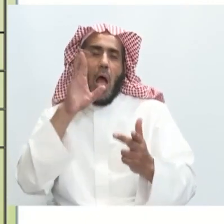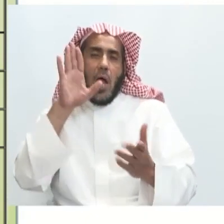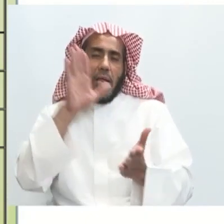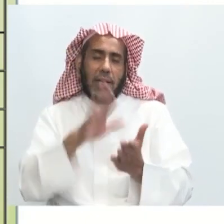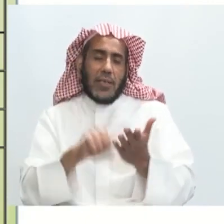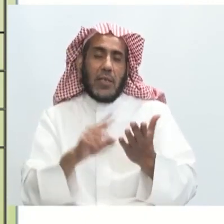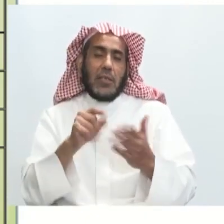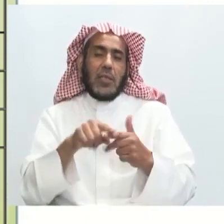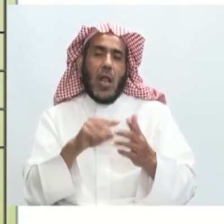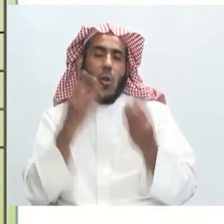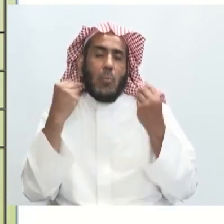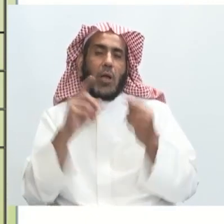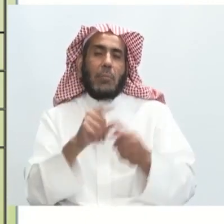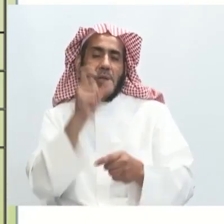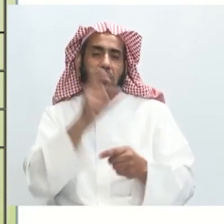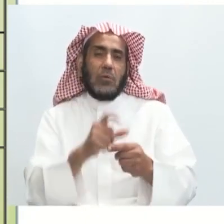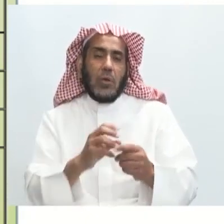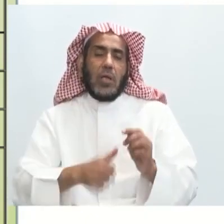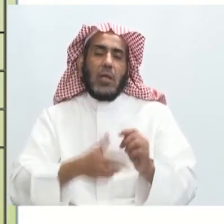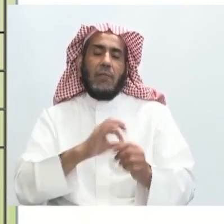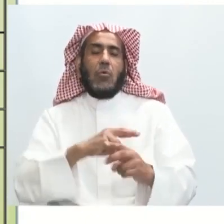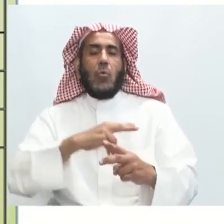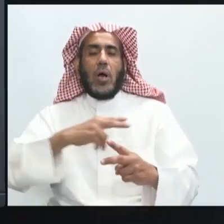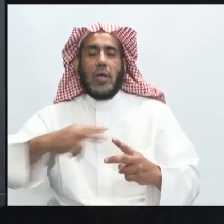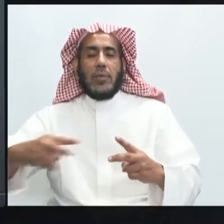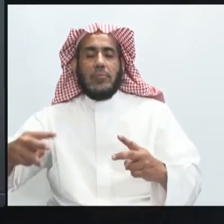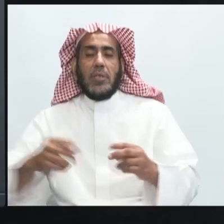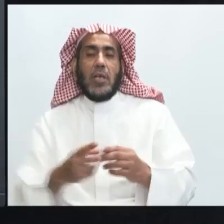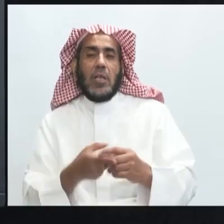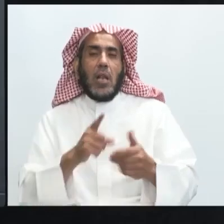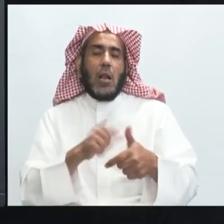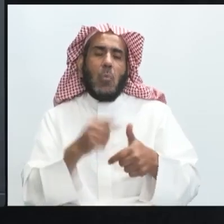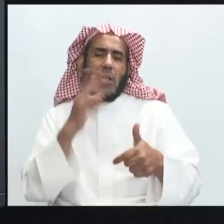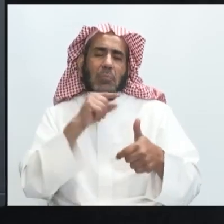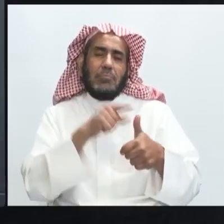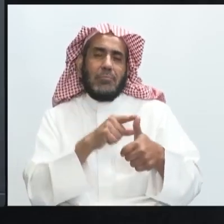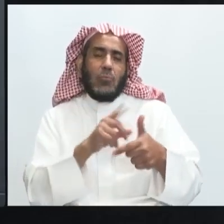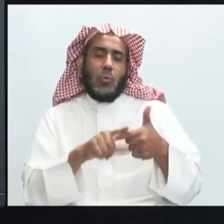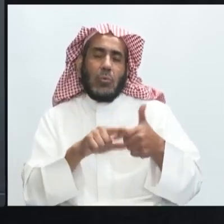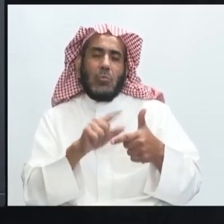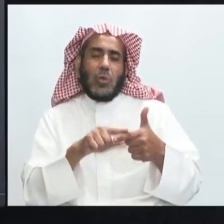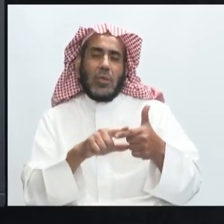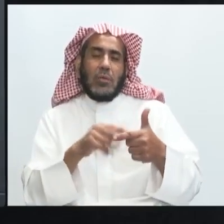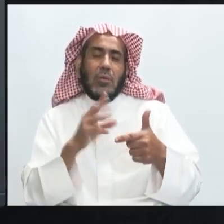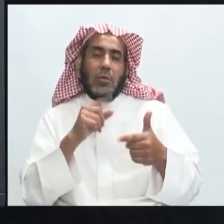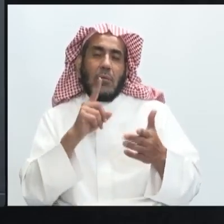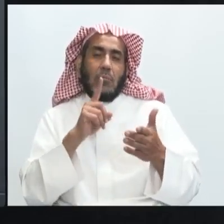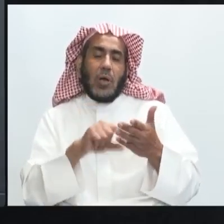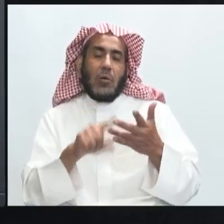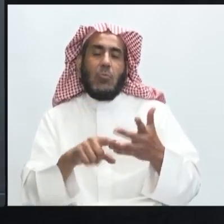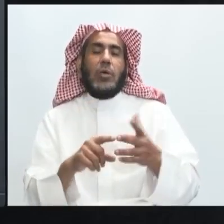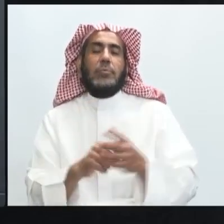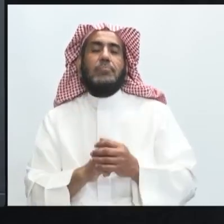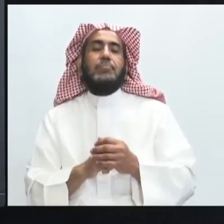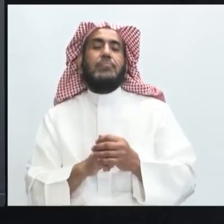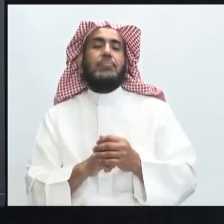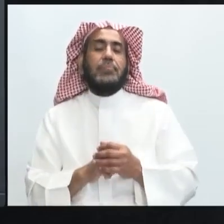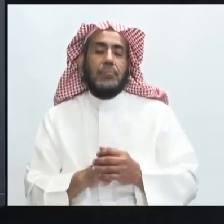ان تعلمك بنفسك ينفعك وهكذا اذا تاتي المخاطب خالي الذهن وللمتردد وللمنكر